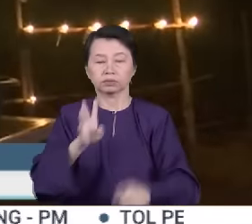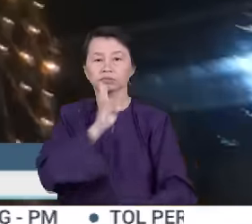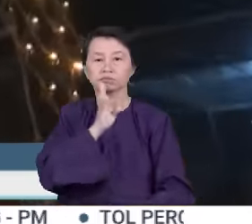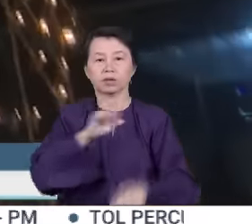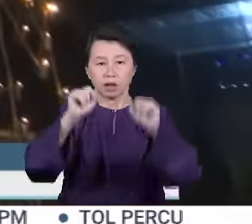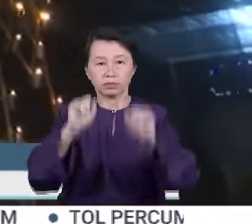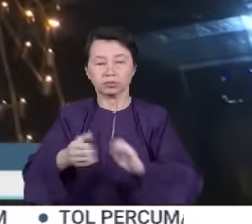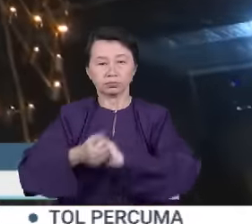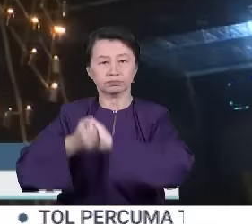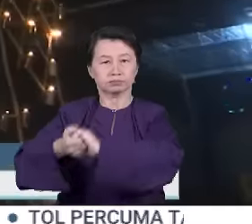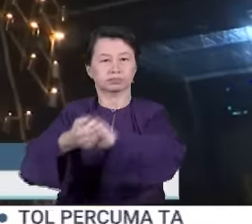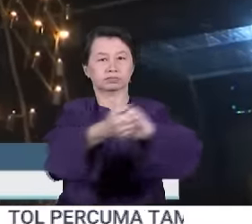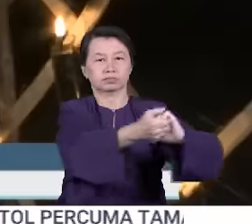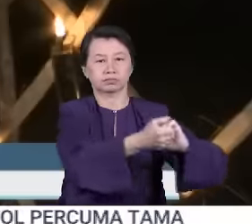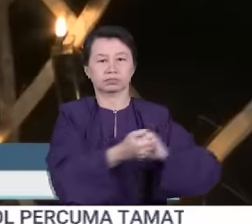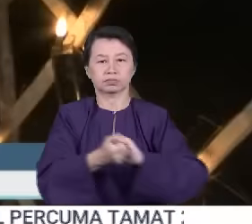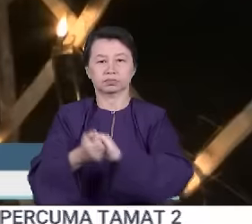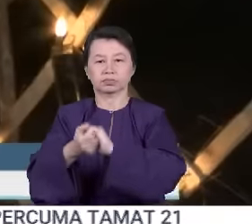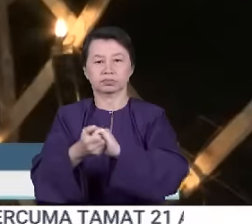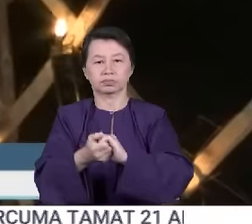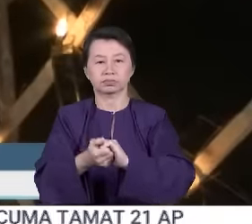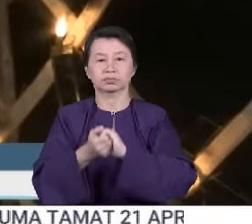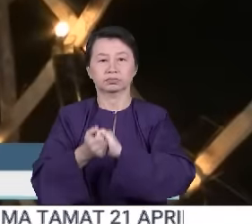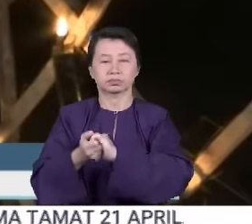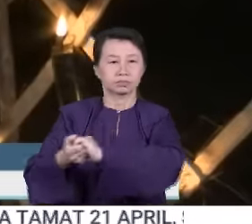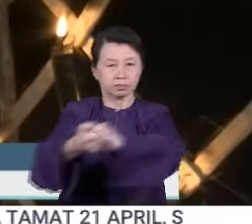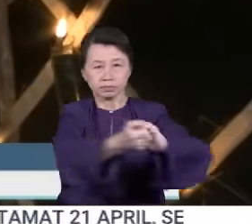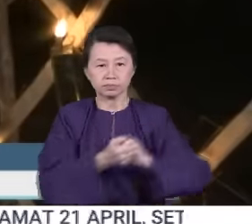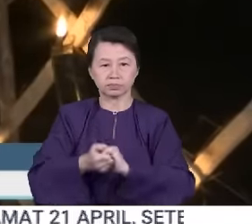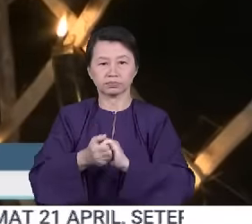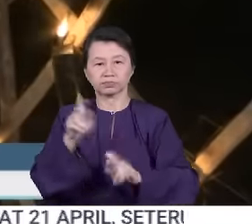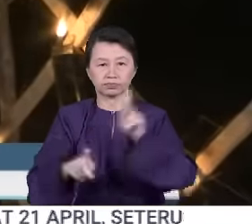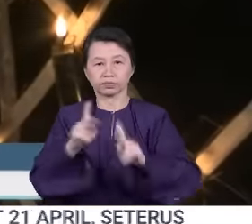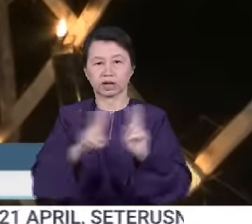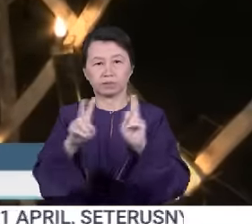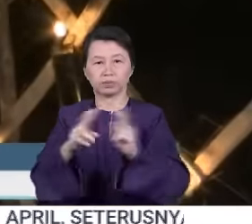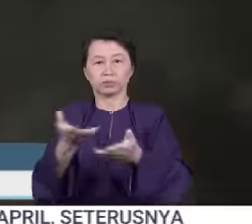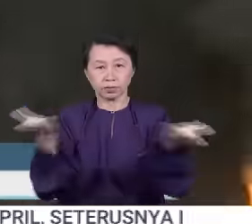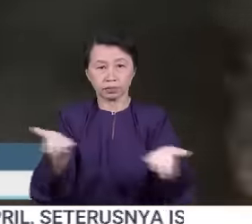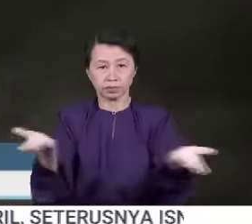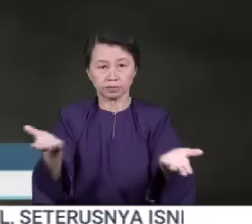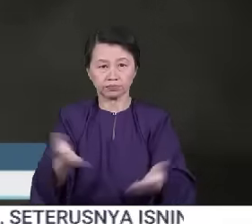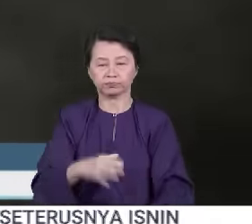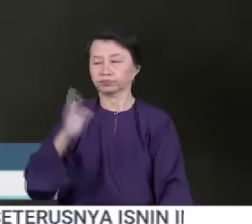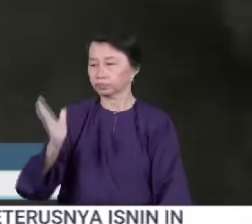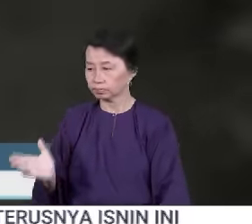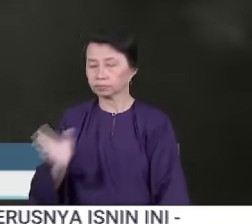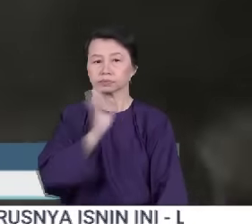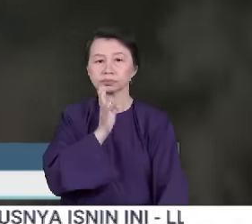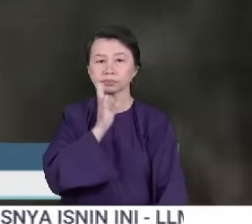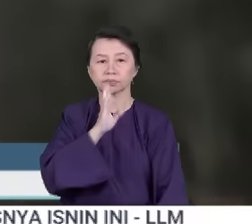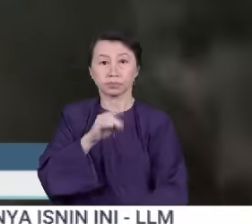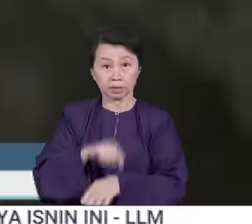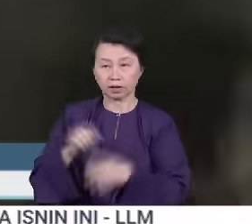boleh mengeratkan silaturahim di antara warga di Kampung Beringis ini. Beliau berkata demikian semasa